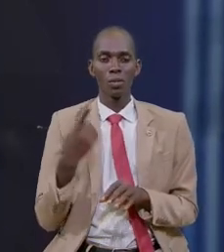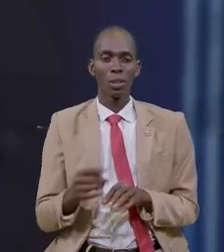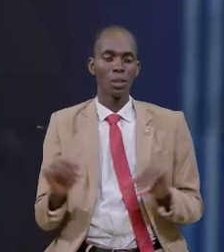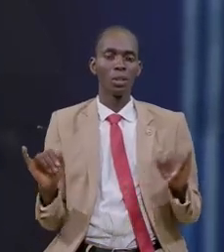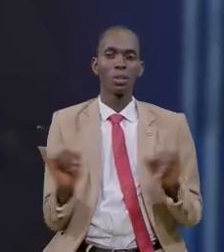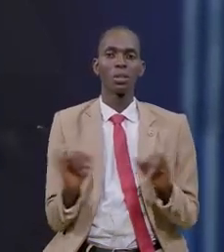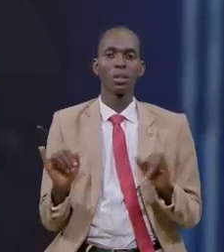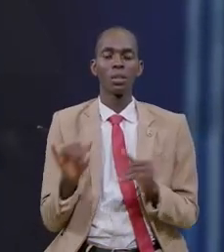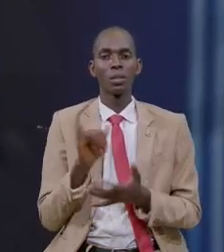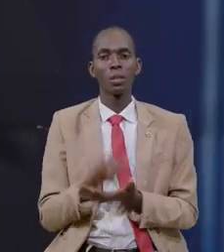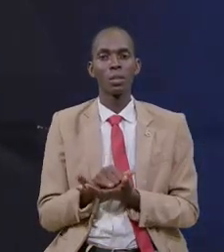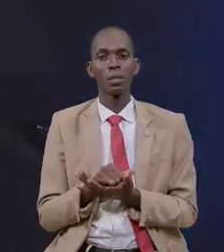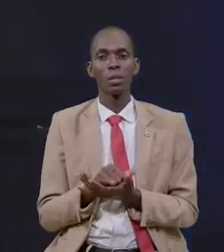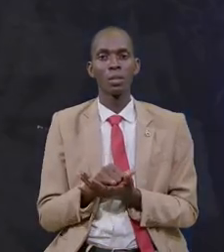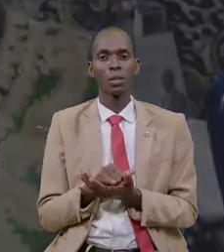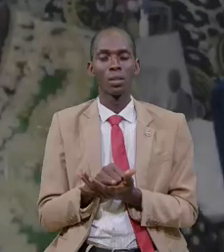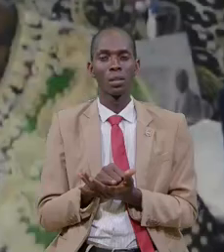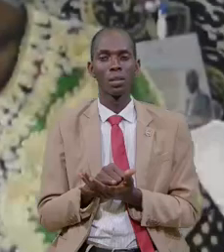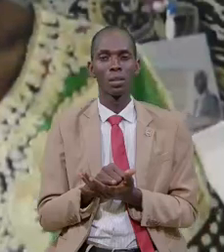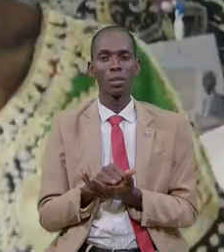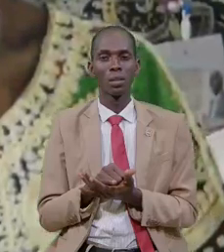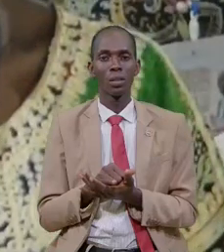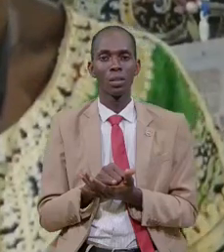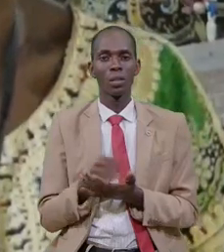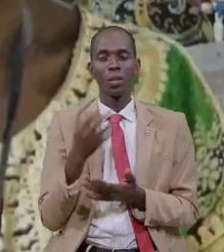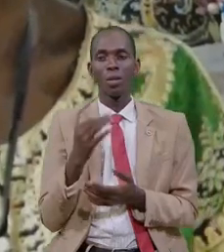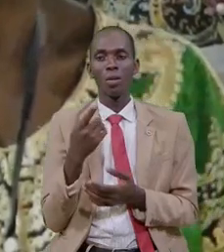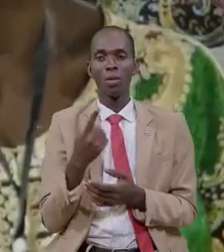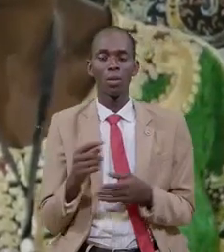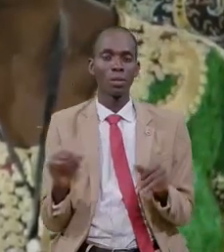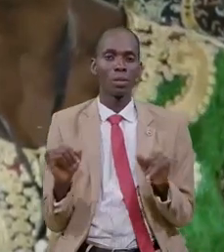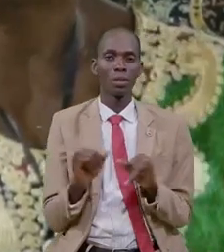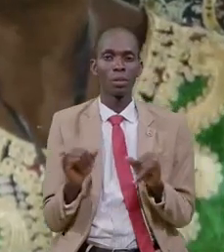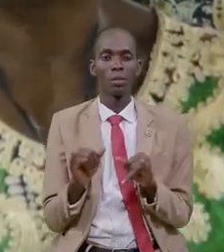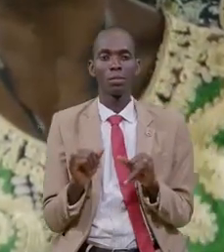celui qui a la puissance de la mort.